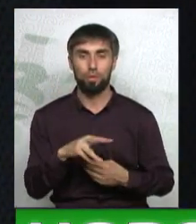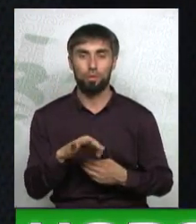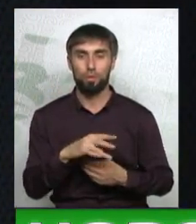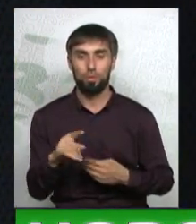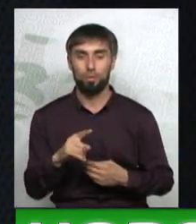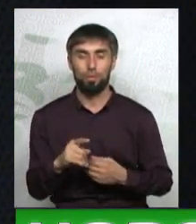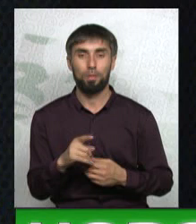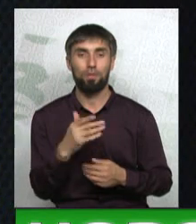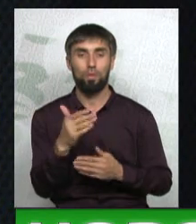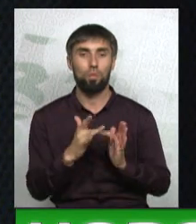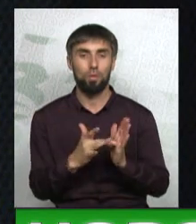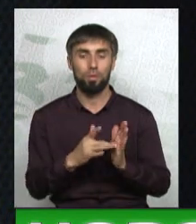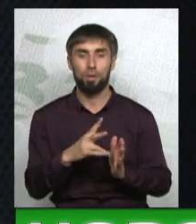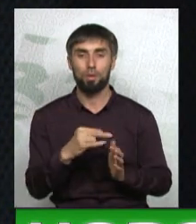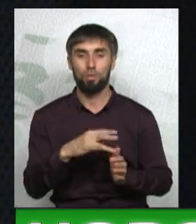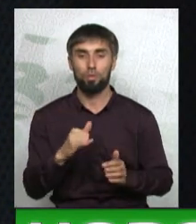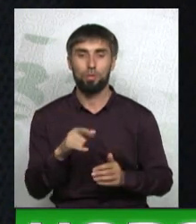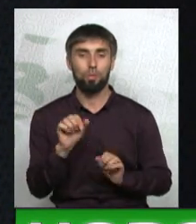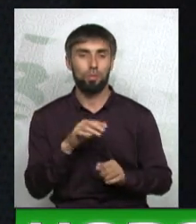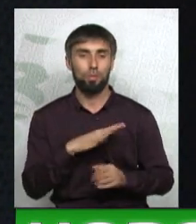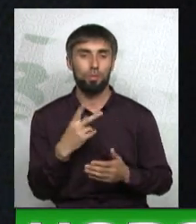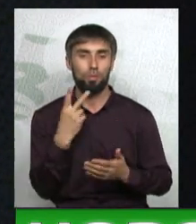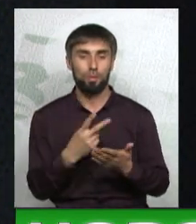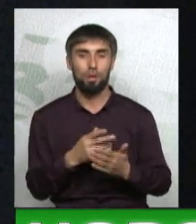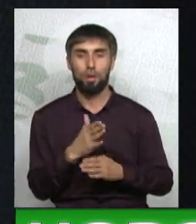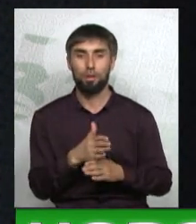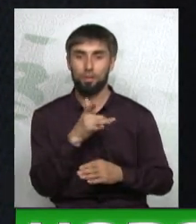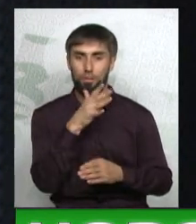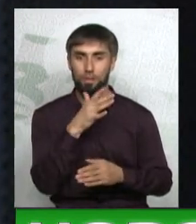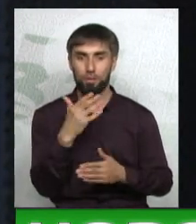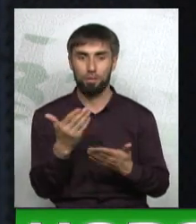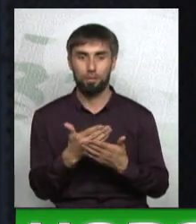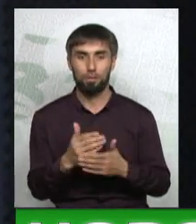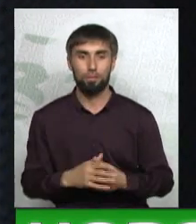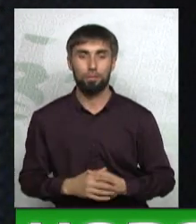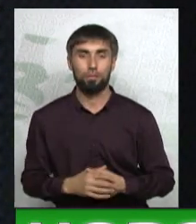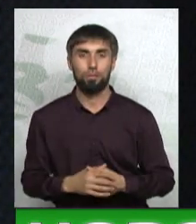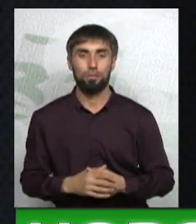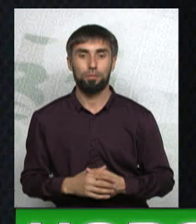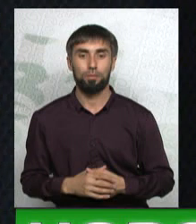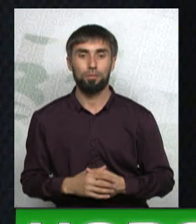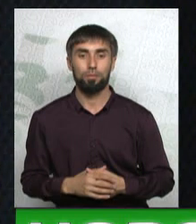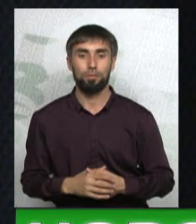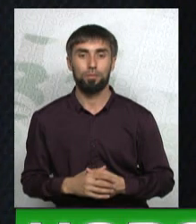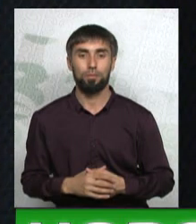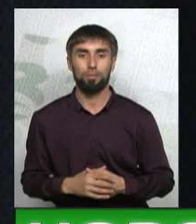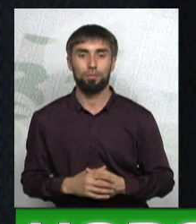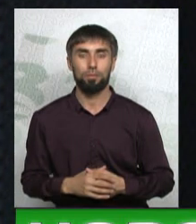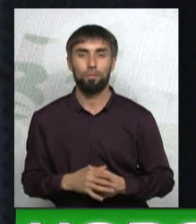путешествие на Луну. Возможно, кто-то из вас смотрел современный фильм «Хранители времени». Кто-нибудь помнит? Да. Помните Жоржа Мельеса?